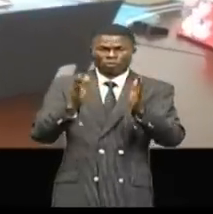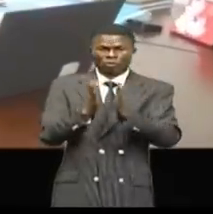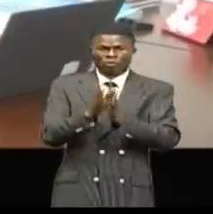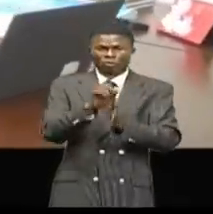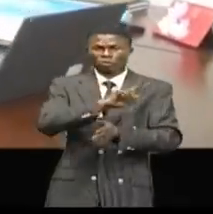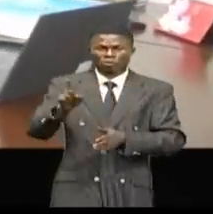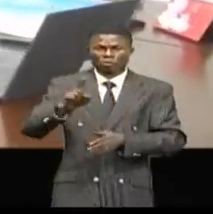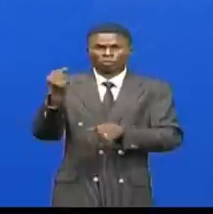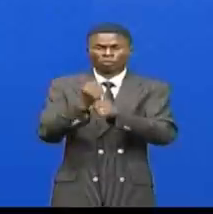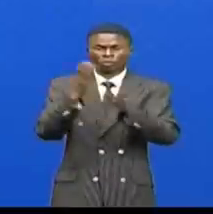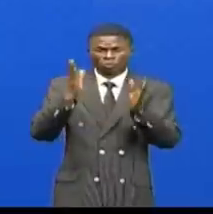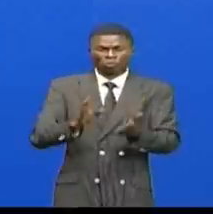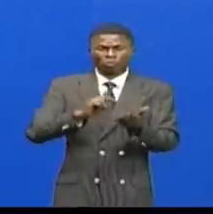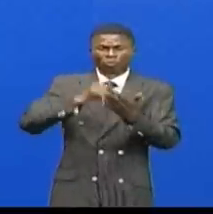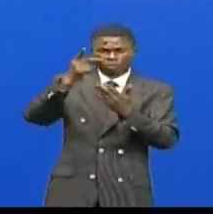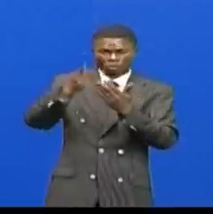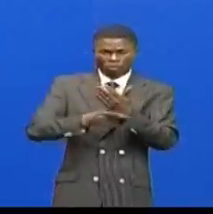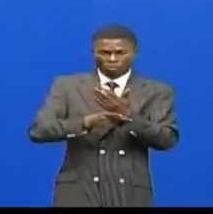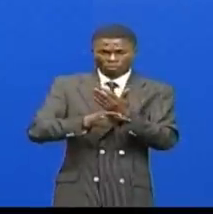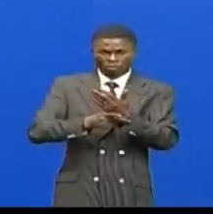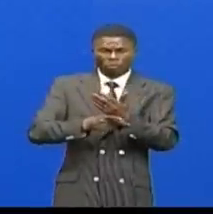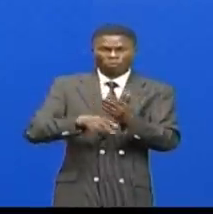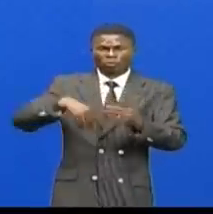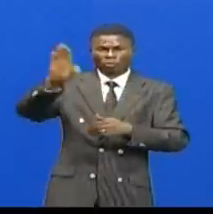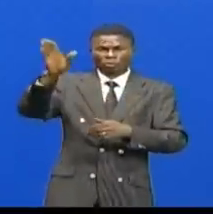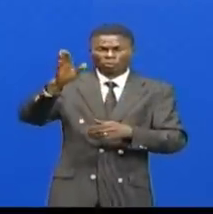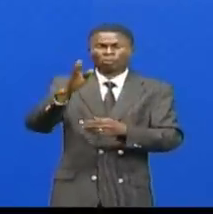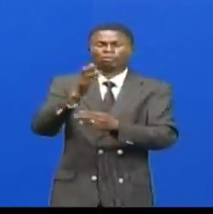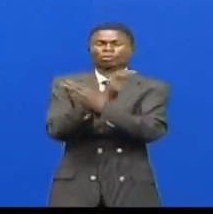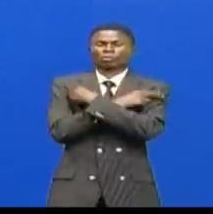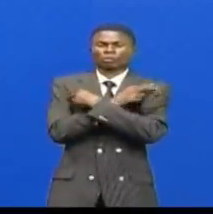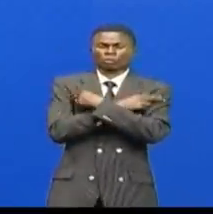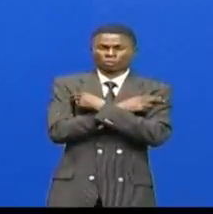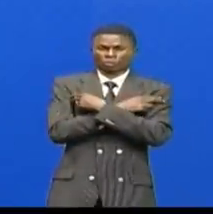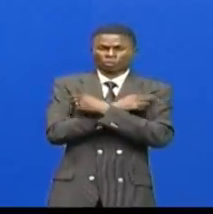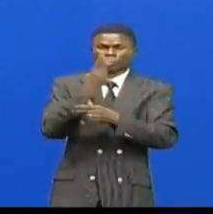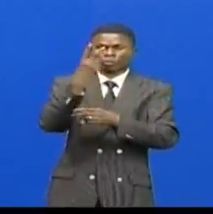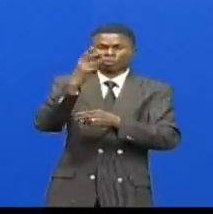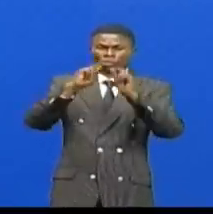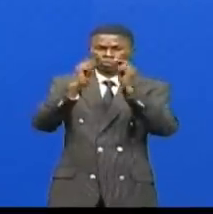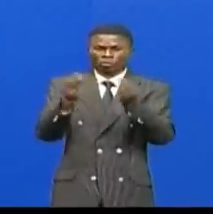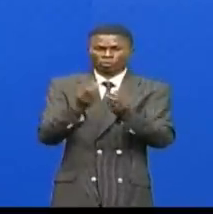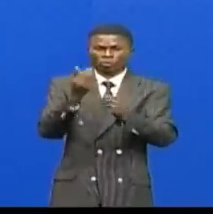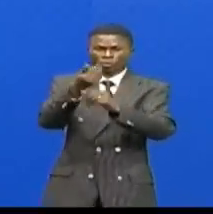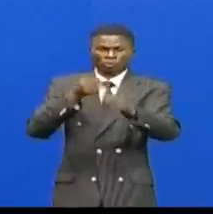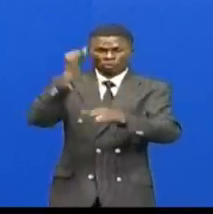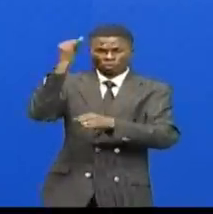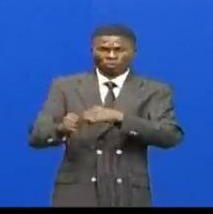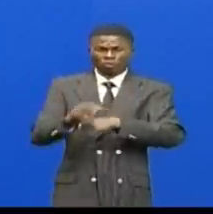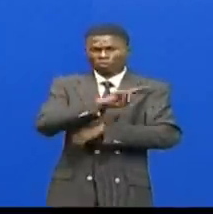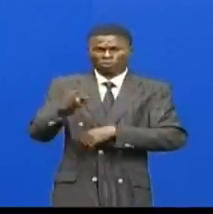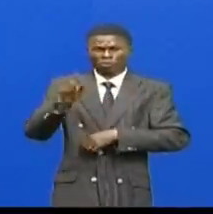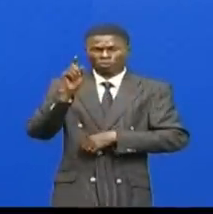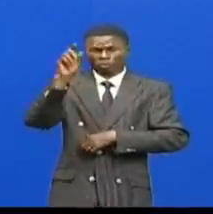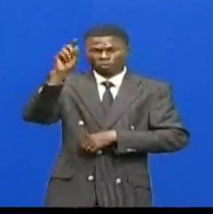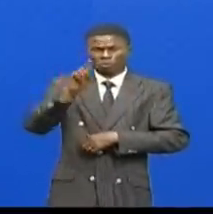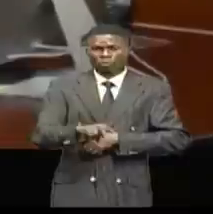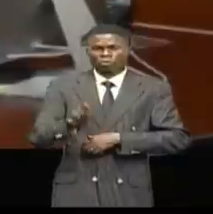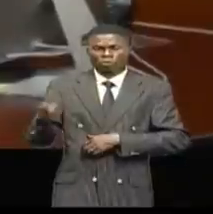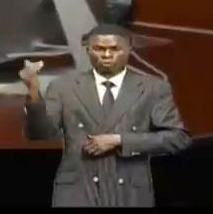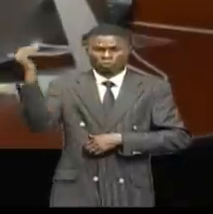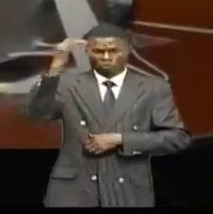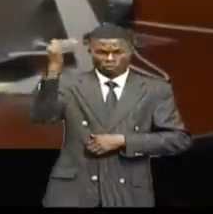agents est programmé pour un départ en deux vagues avant fin 2022. La première vague de retraite